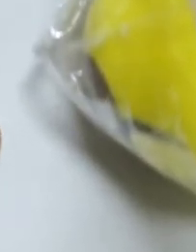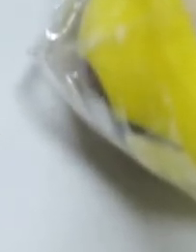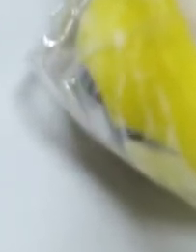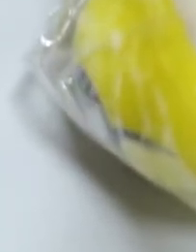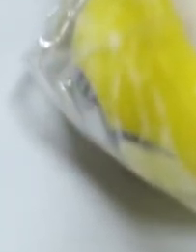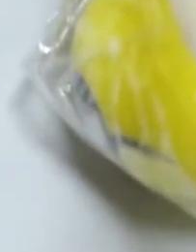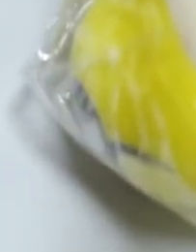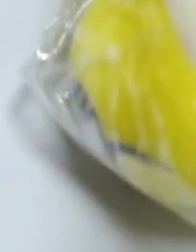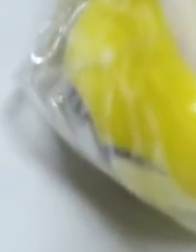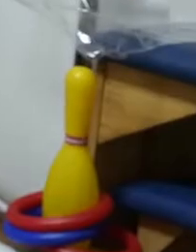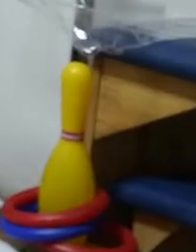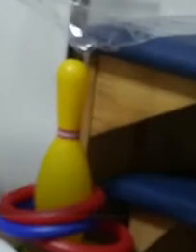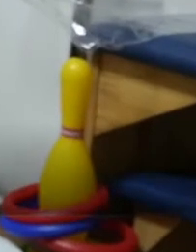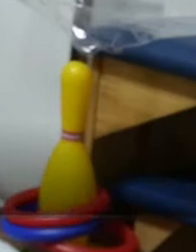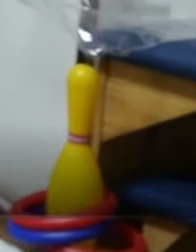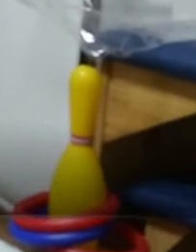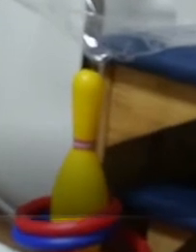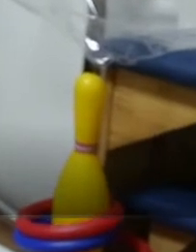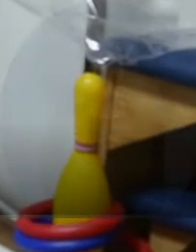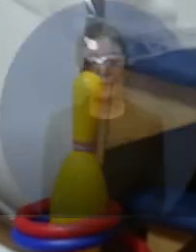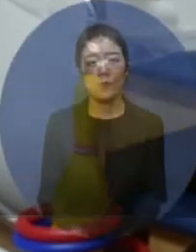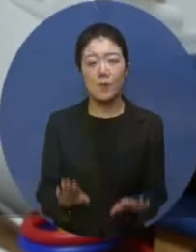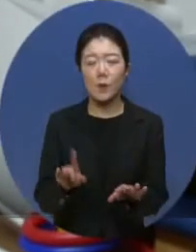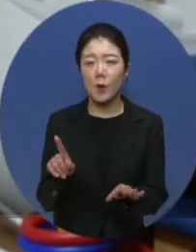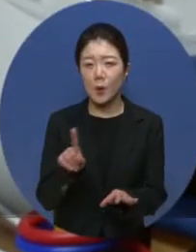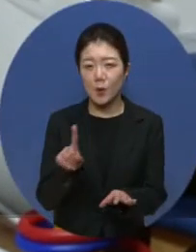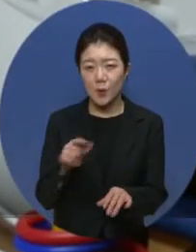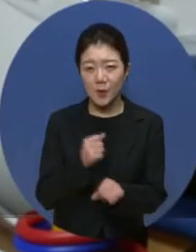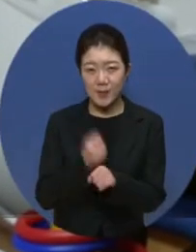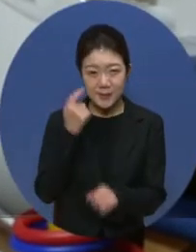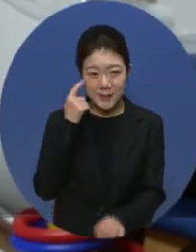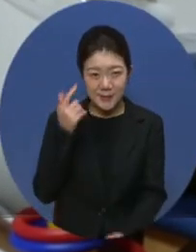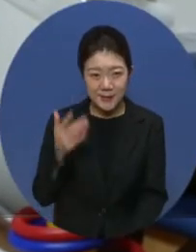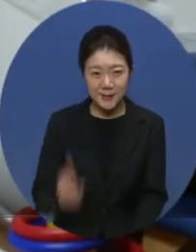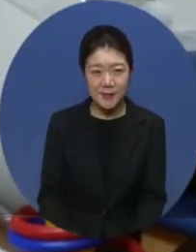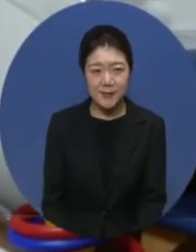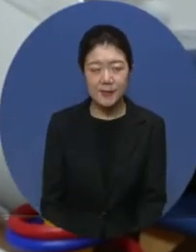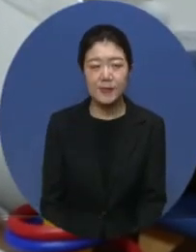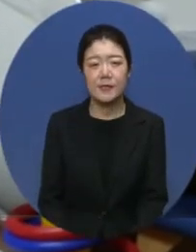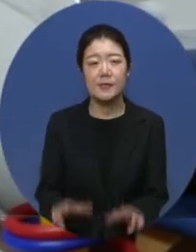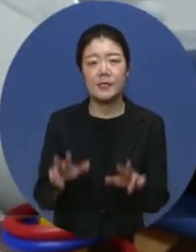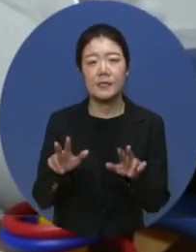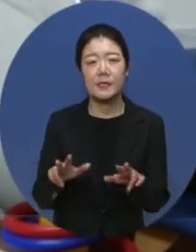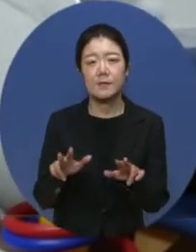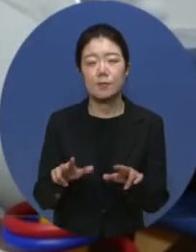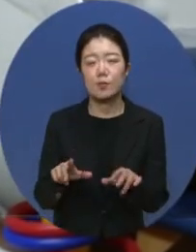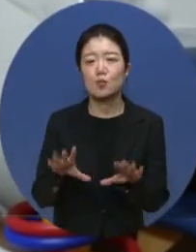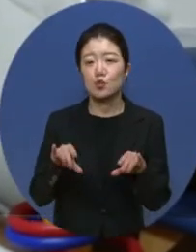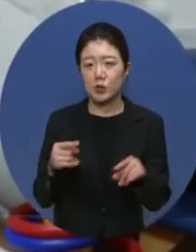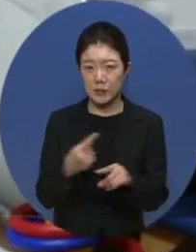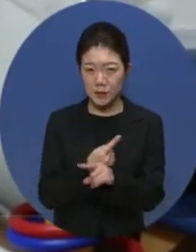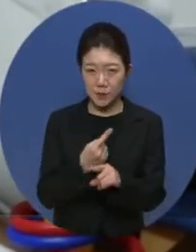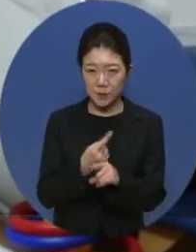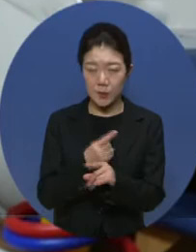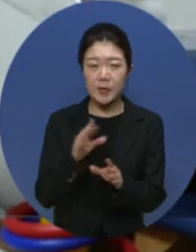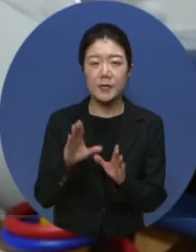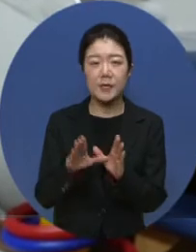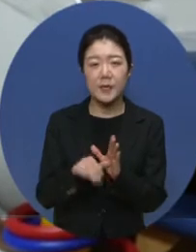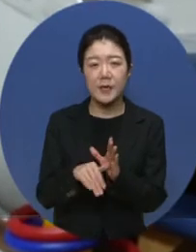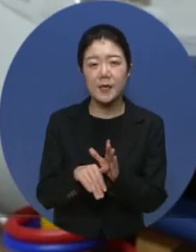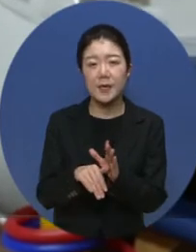이거를 줄여야 되는구나 그러면. 이건 지금 어떤 거 하시는 거예요? 아, 지금 이제 물리치료 하실 때